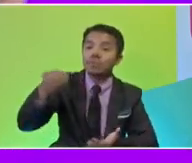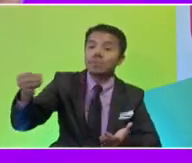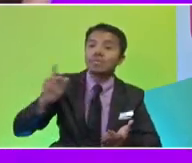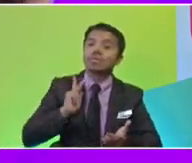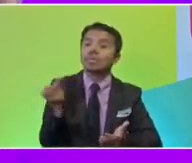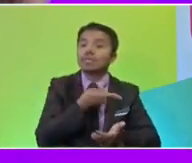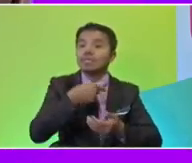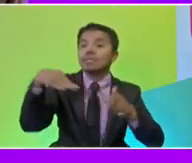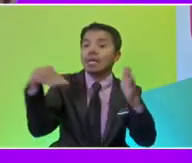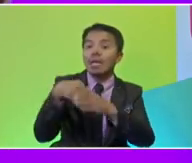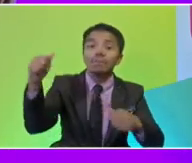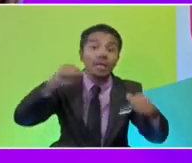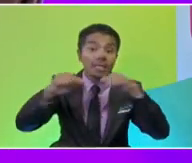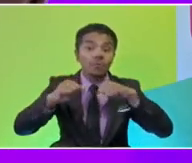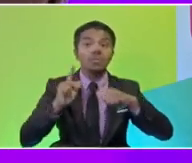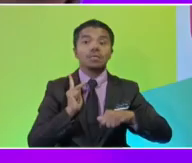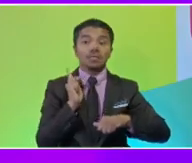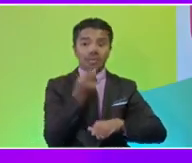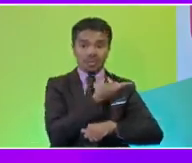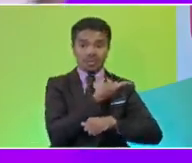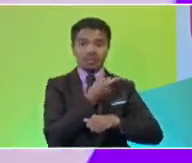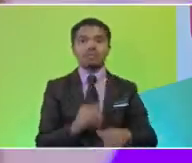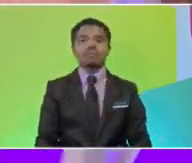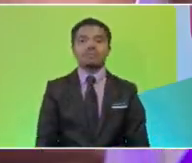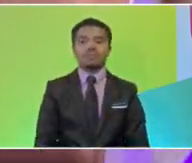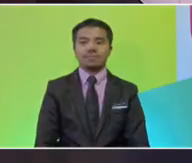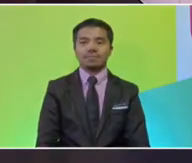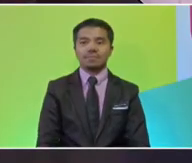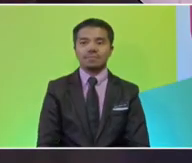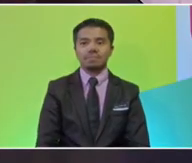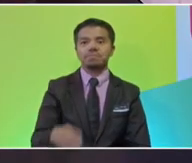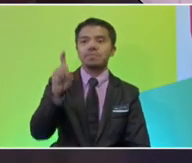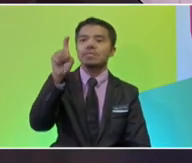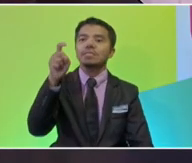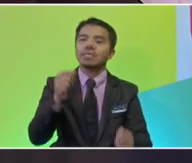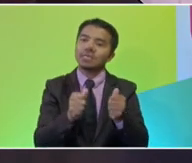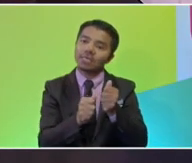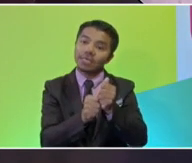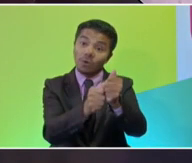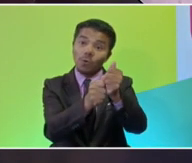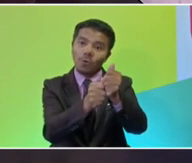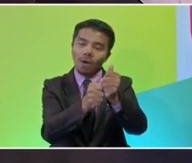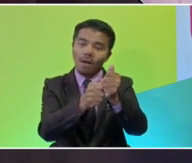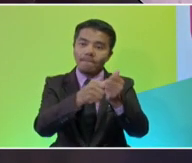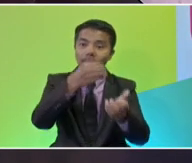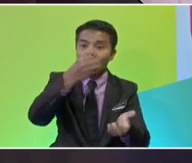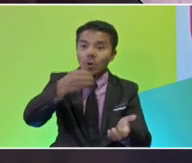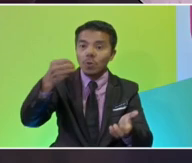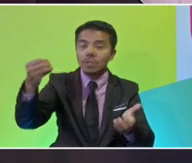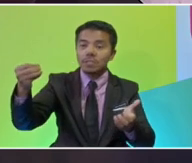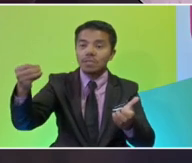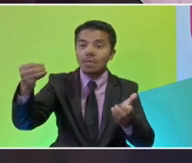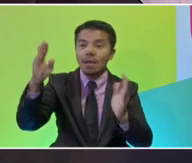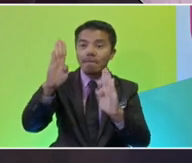betul-betul ikut bentuknya sebab kiri aja kita tidak bentuk jadi bayang-bayang yang berhasil pun kita terhadap apakah